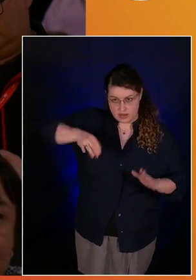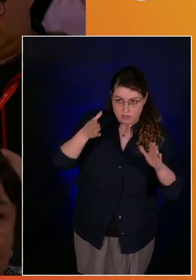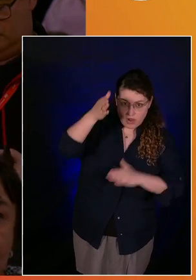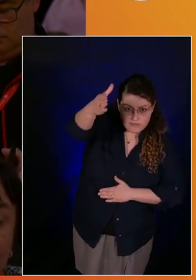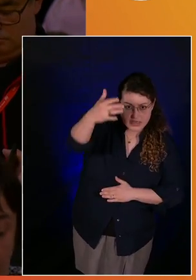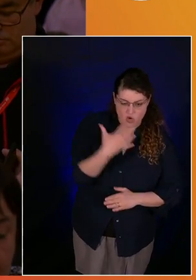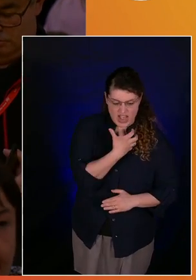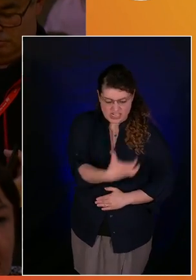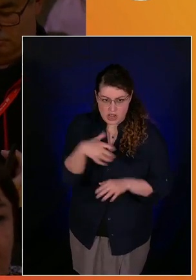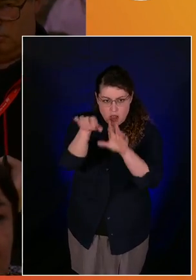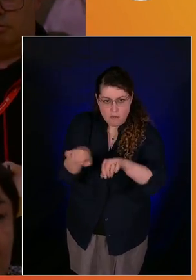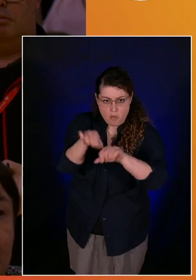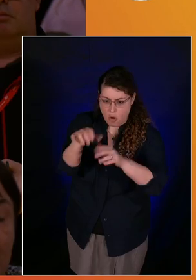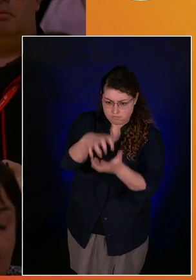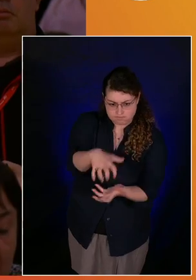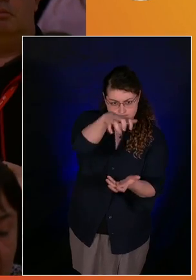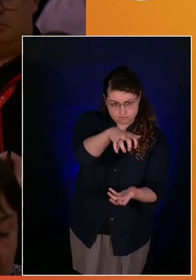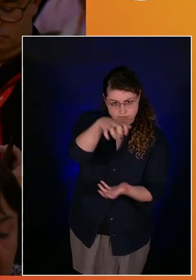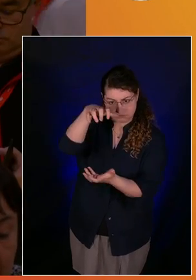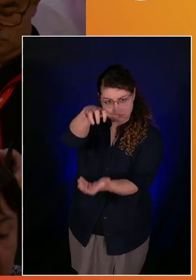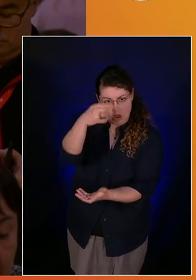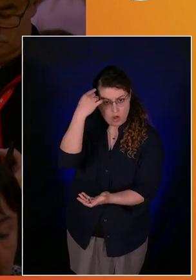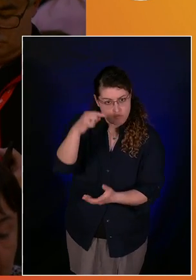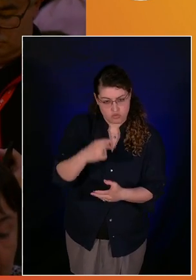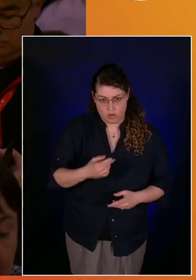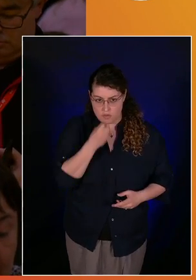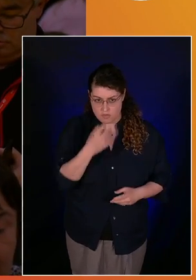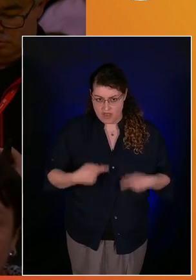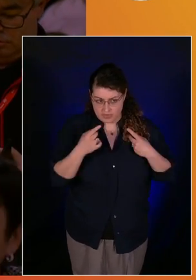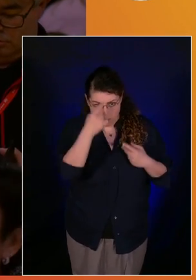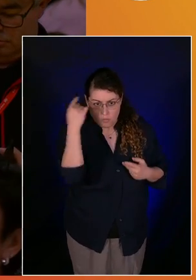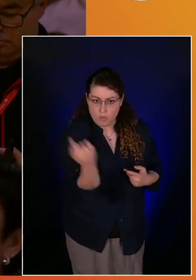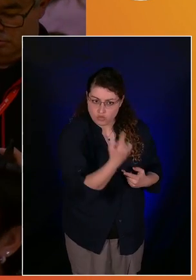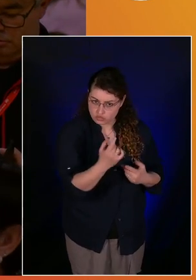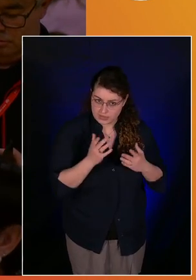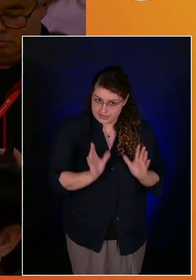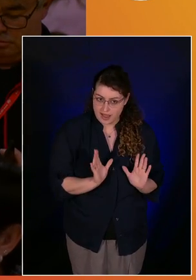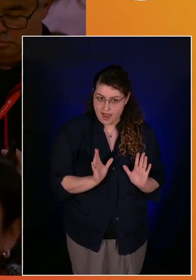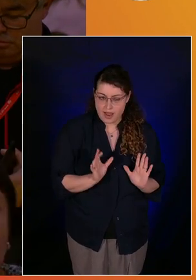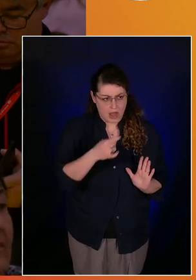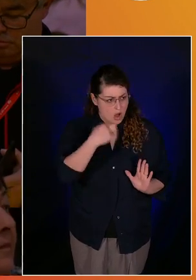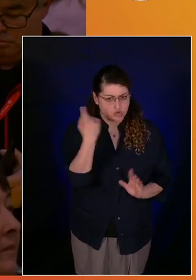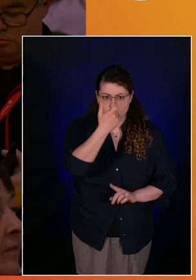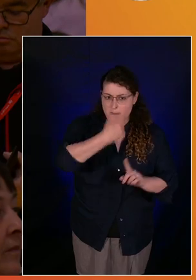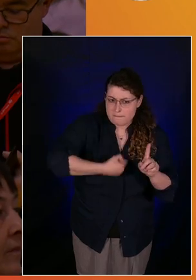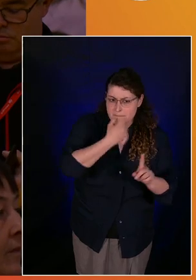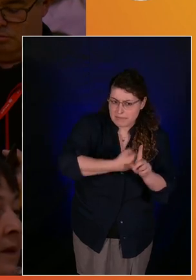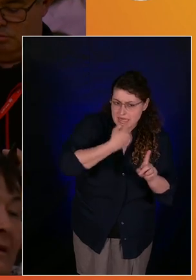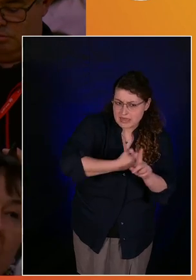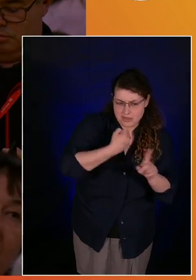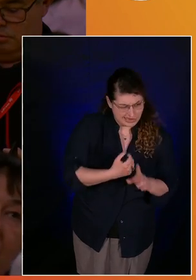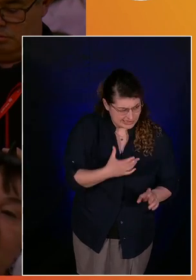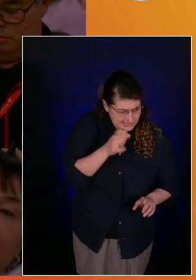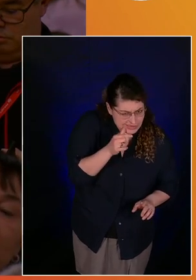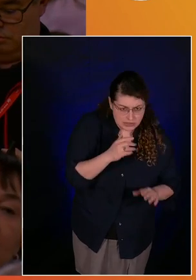richesses produites doivent être destiné au bienvvre pour tous c'est ce que tous les militants portent tous les jours sur le terrain y